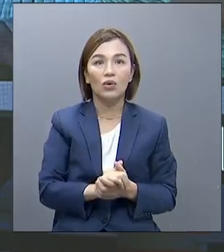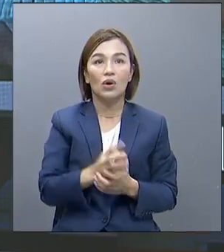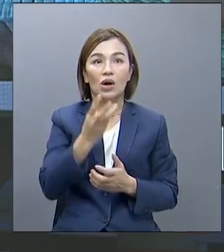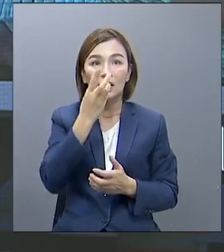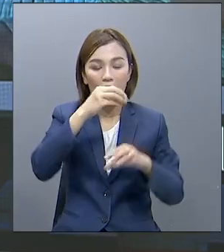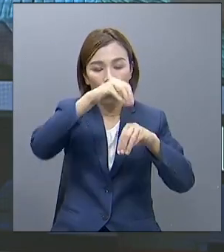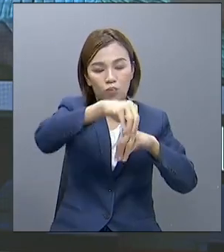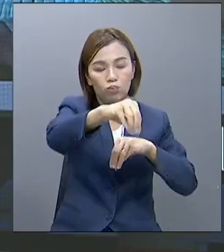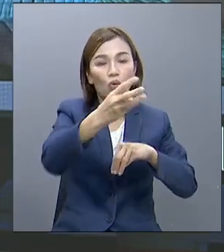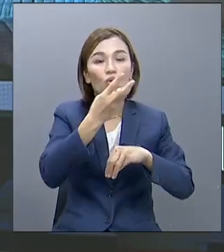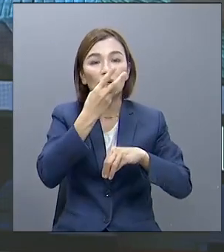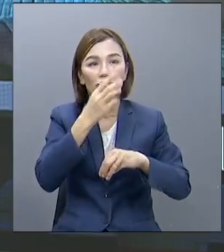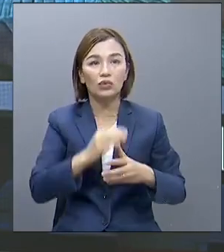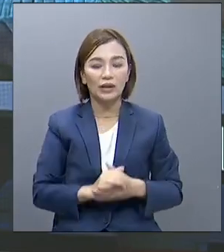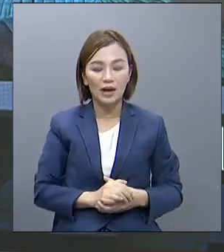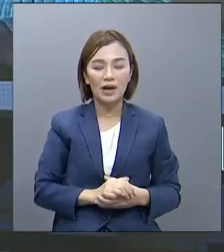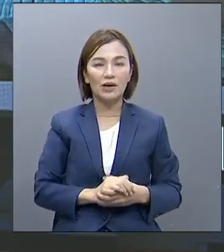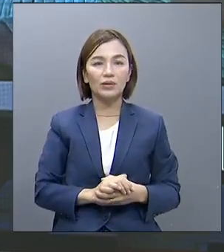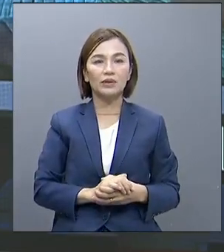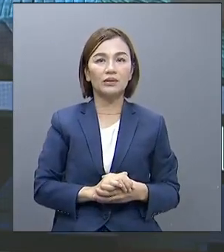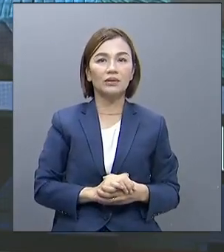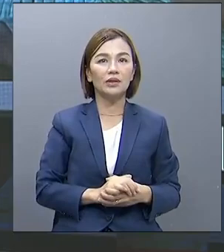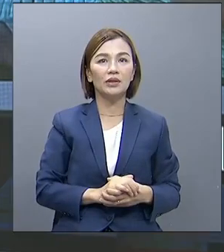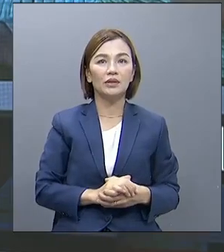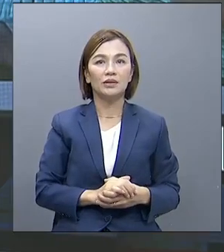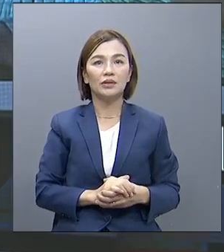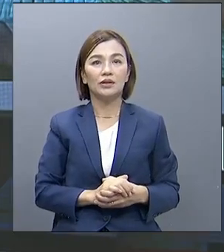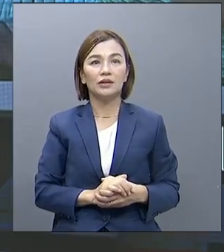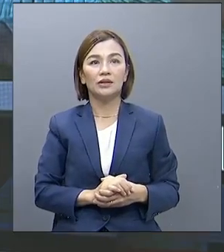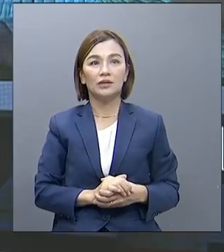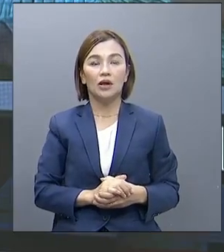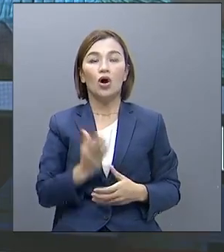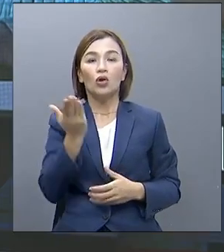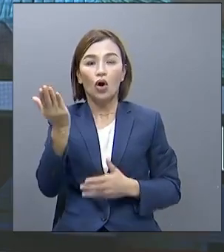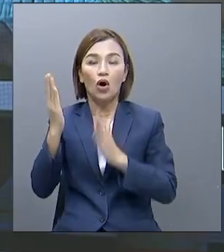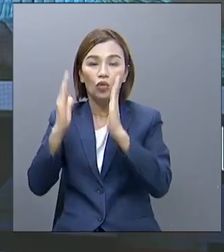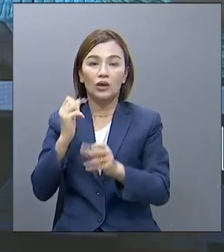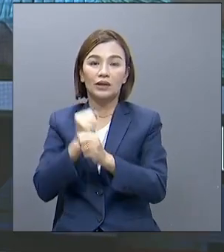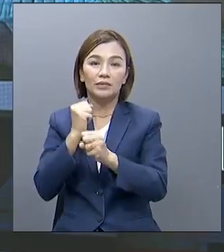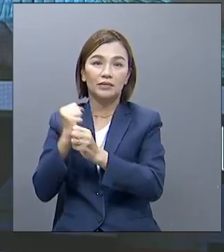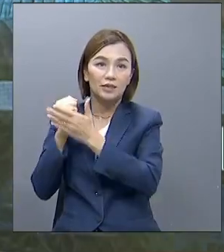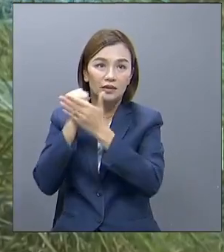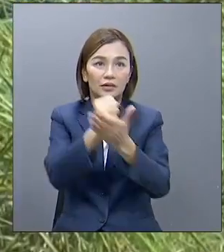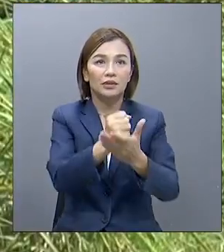คะเป็นไร่ข้าวของชาวบ้านเรื่องนี้เขาได้รับความเสียหายอยากจะให้หน่วยงานที่เกี่ยวข้องเข้าให้การช่วยเหลือค่ะ